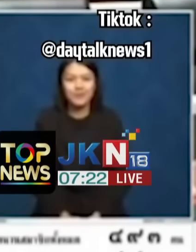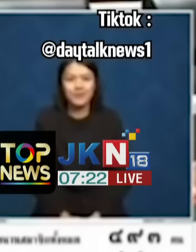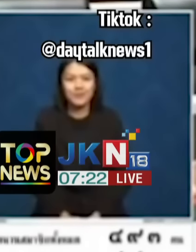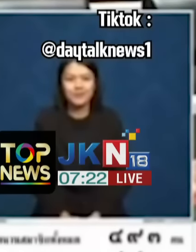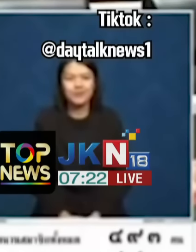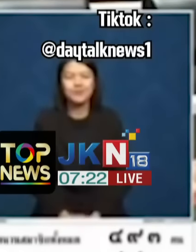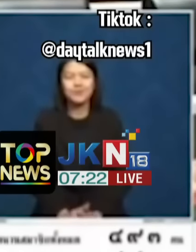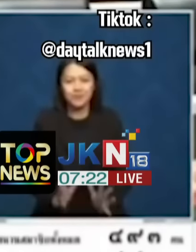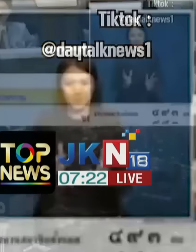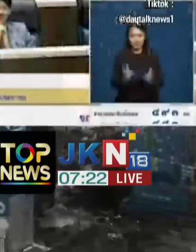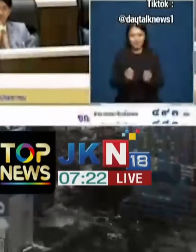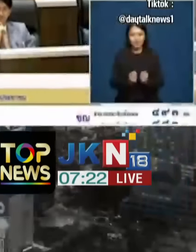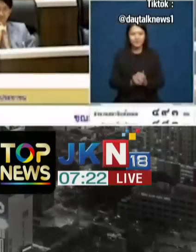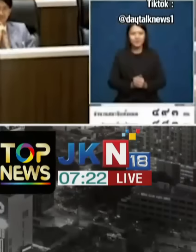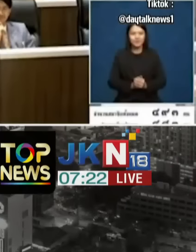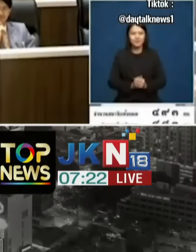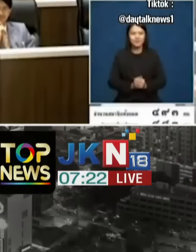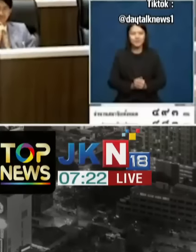respect